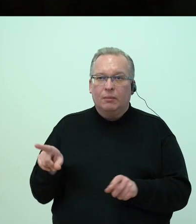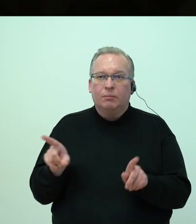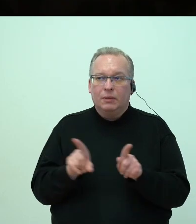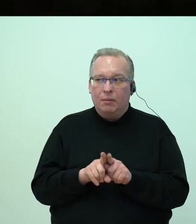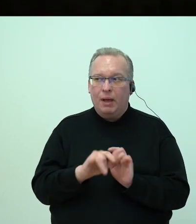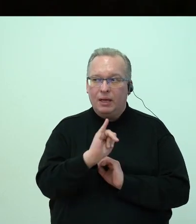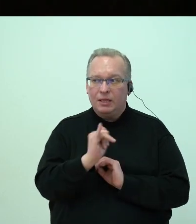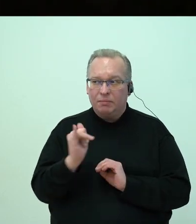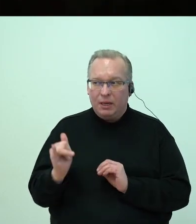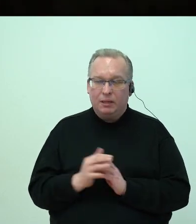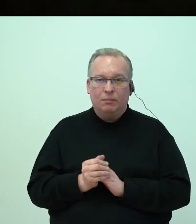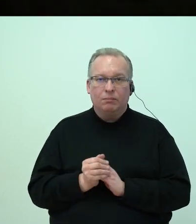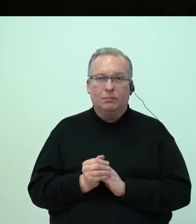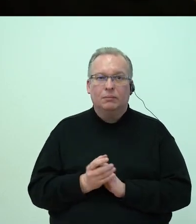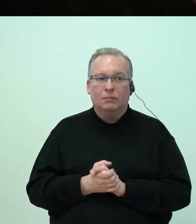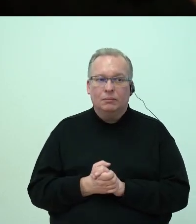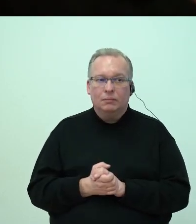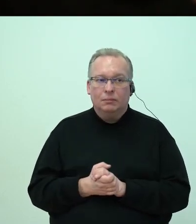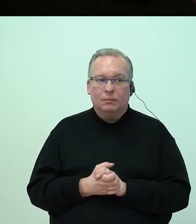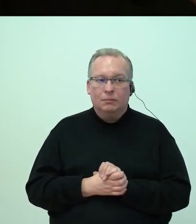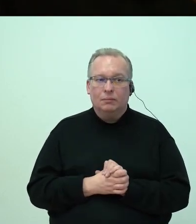mano, kad